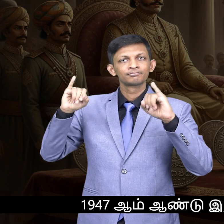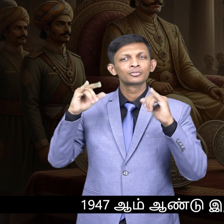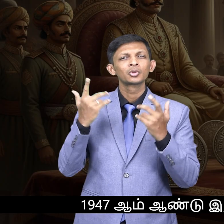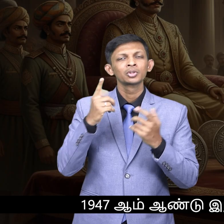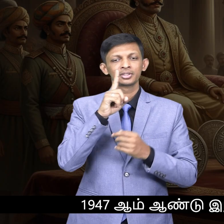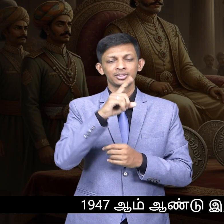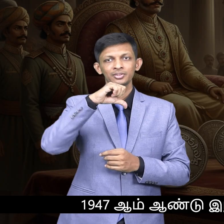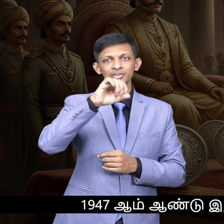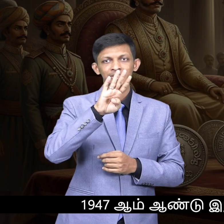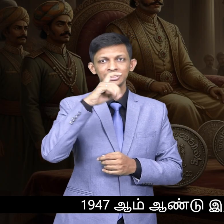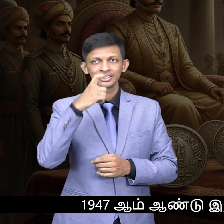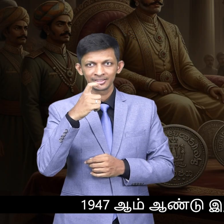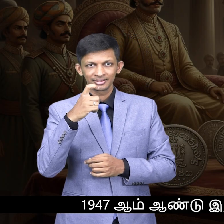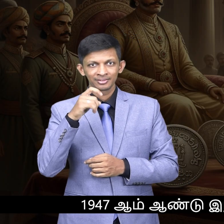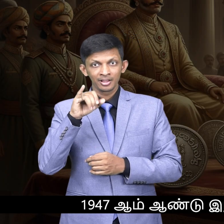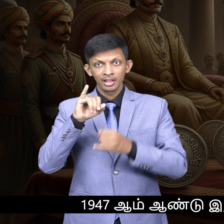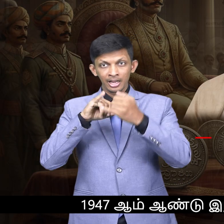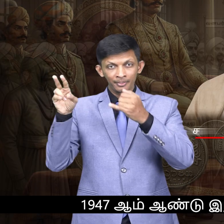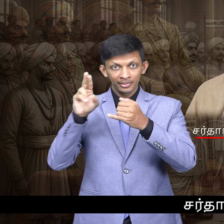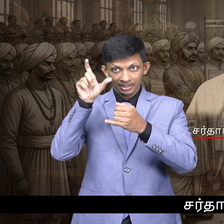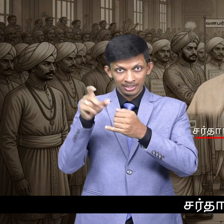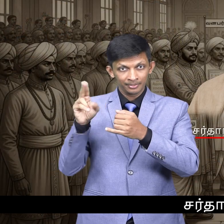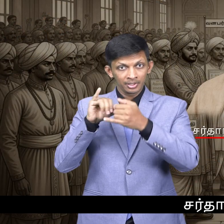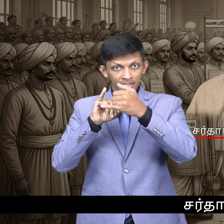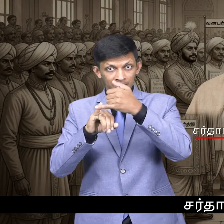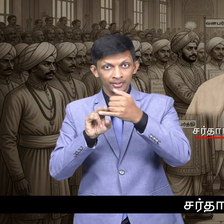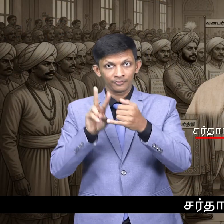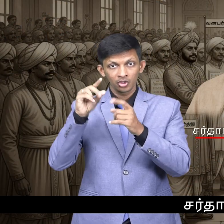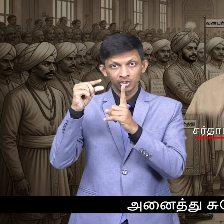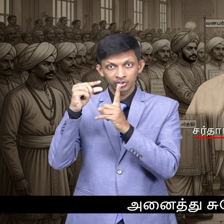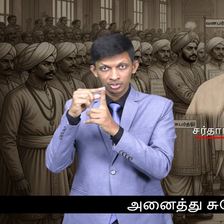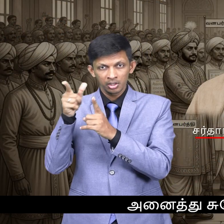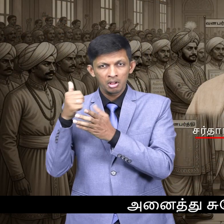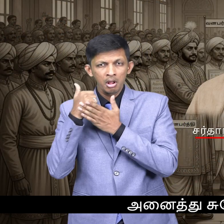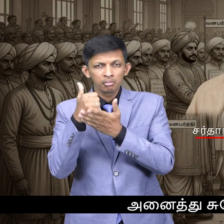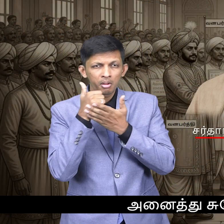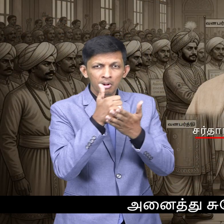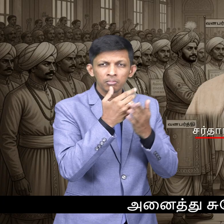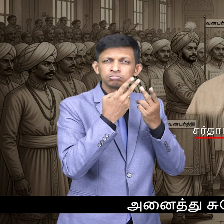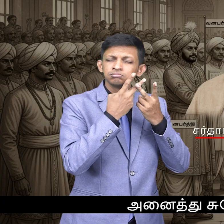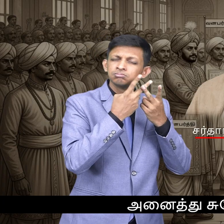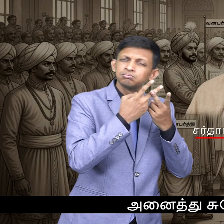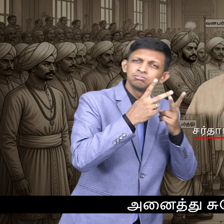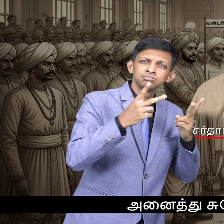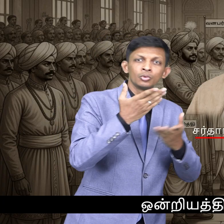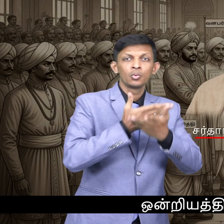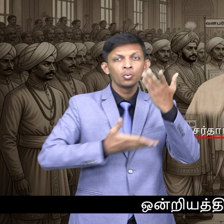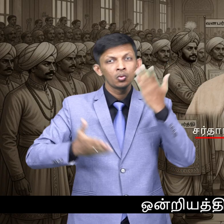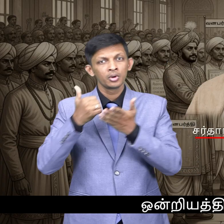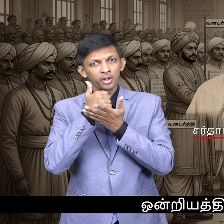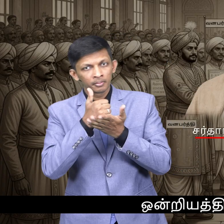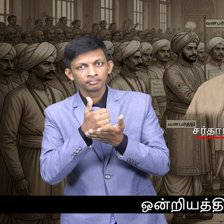1947ஆம் ஆண்டு இந்திய சுதந்திரம் அடைந்த பிறகு சர்தார் வல்லபாய் பட்டேல் அனைத்து சுதேச அரசுகளையும்